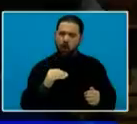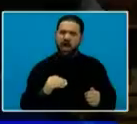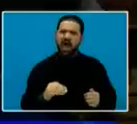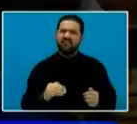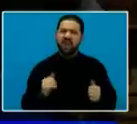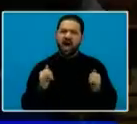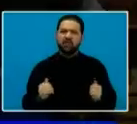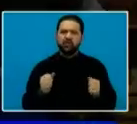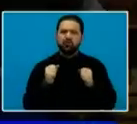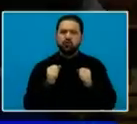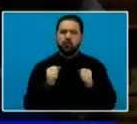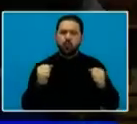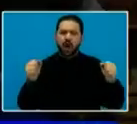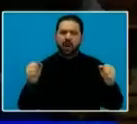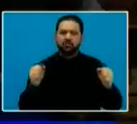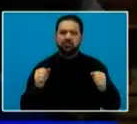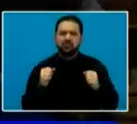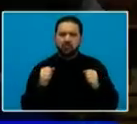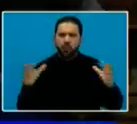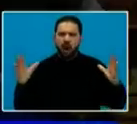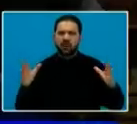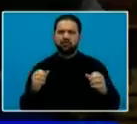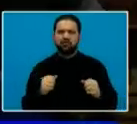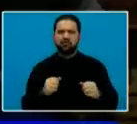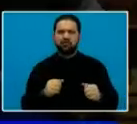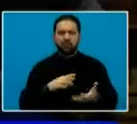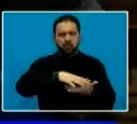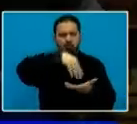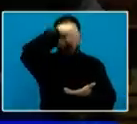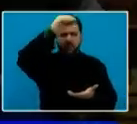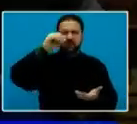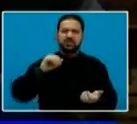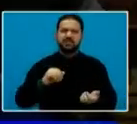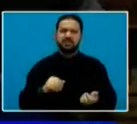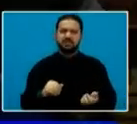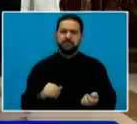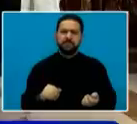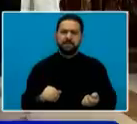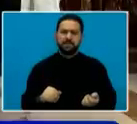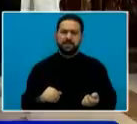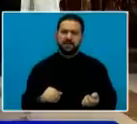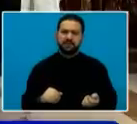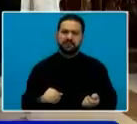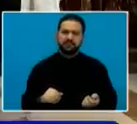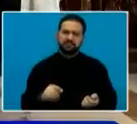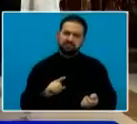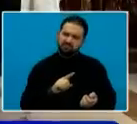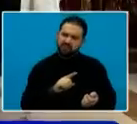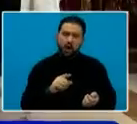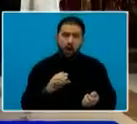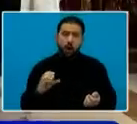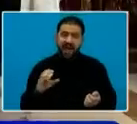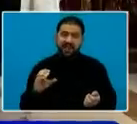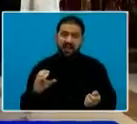spunem, a acestui curaj, acestui tip de curaj duhovnicesc extraordinar. Completă și mai mult decât? Nu știu